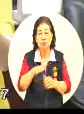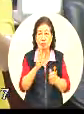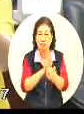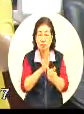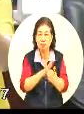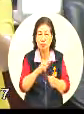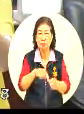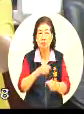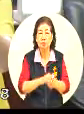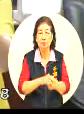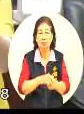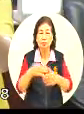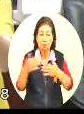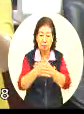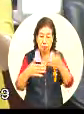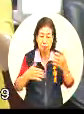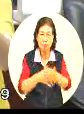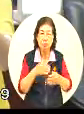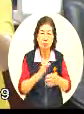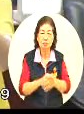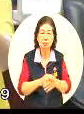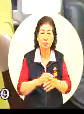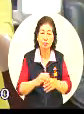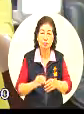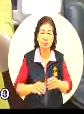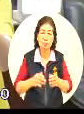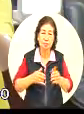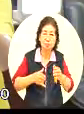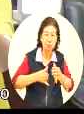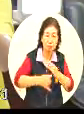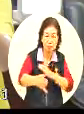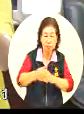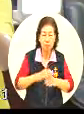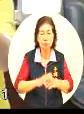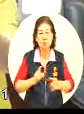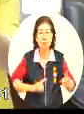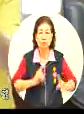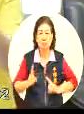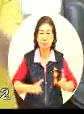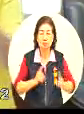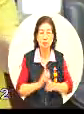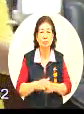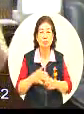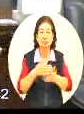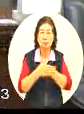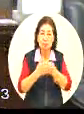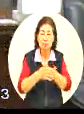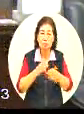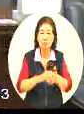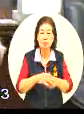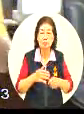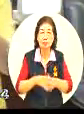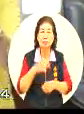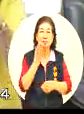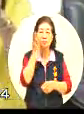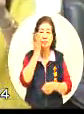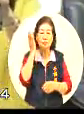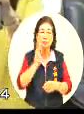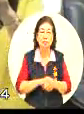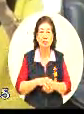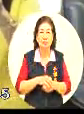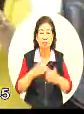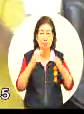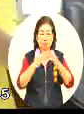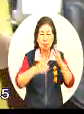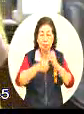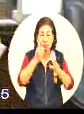家的通行出入自由。一定要保持通畅，好、哦、啊！你家，像杨局长哦，还有市长，我、